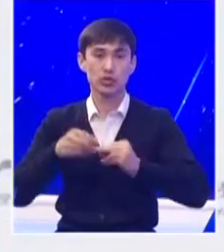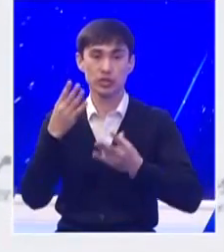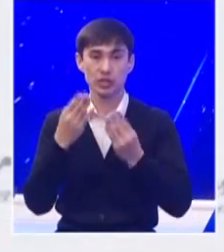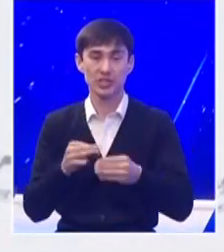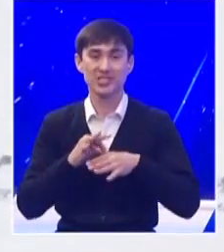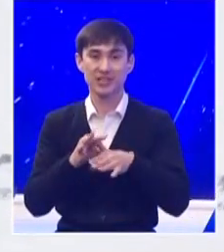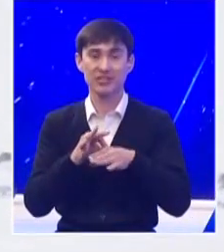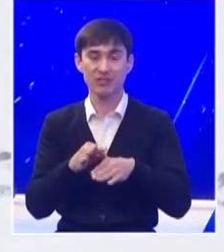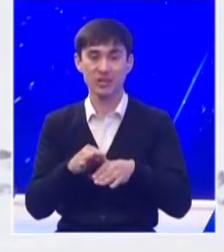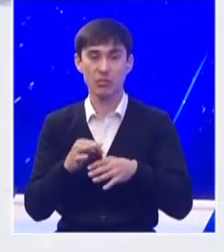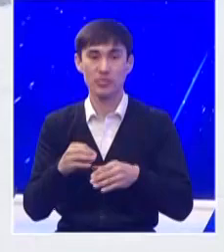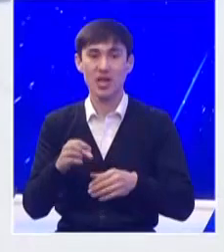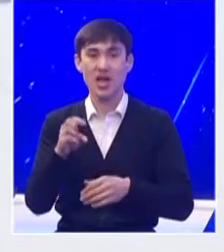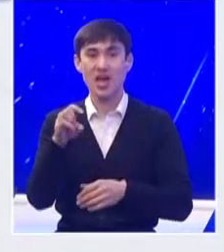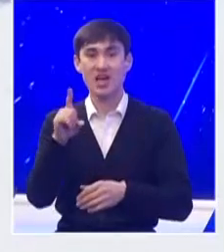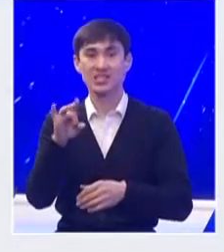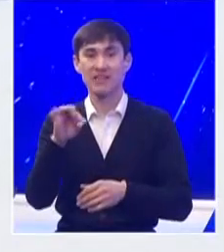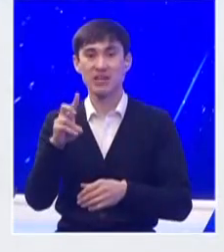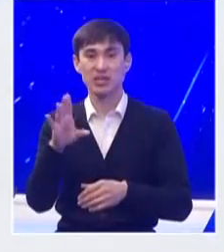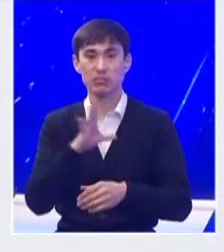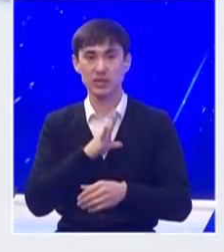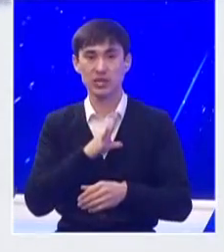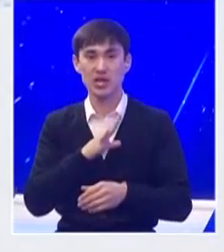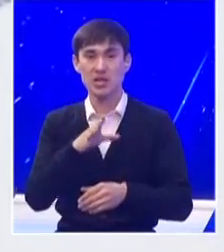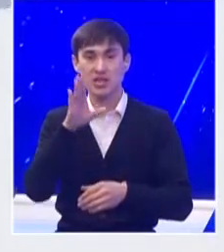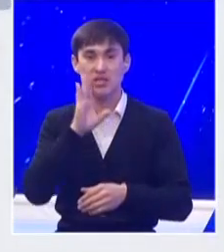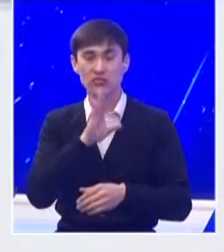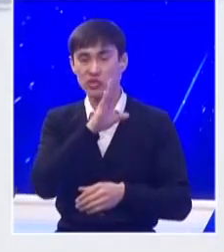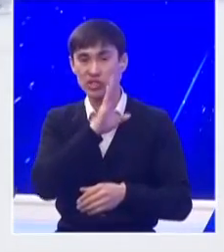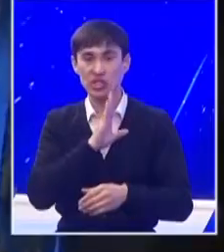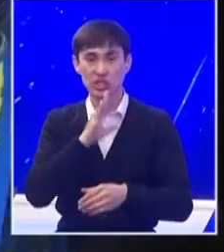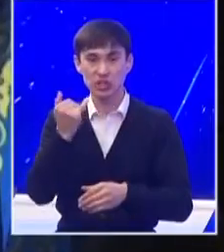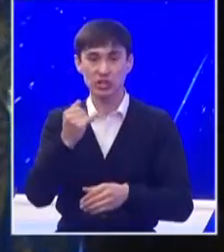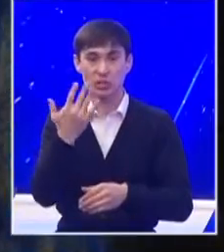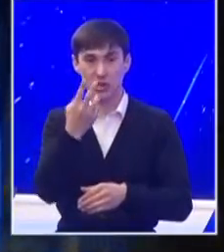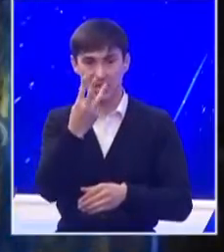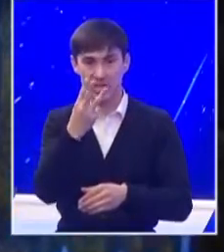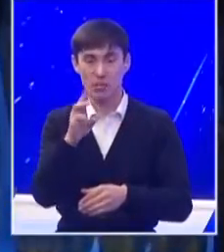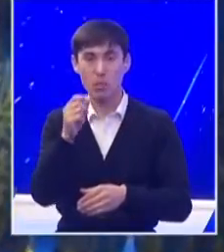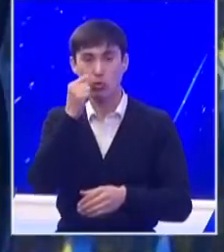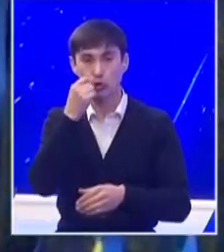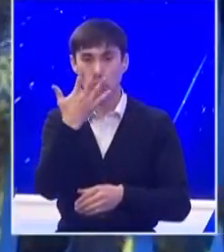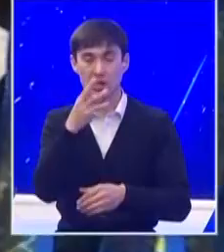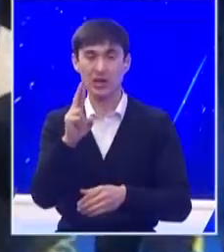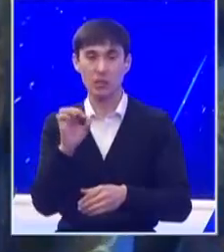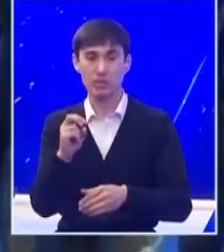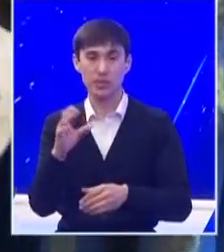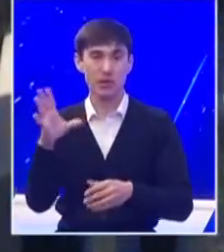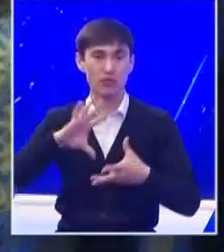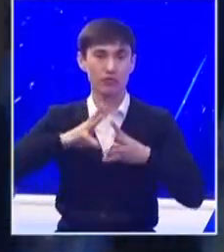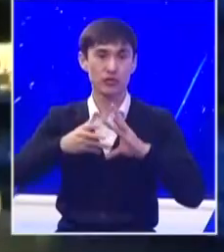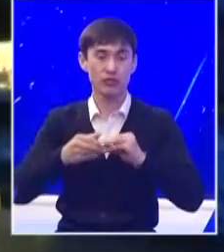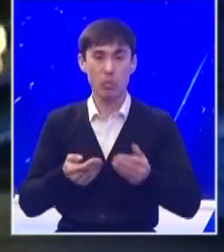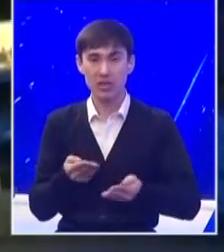соревнования проходили в форме эстафеты. Девушки и женщины бежали по 3 километра, а юноши и мужчины 5. Всего победителей и призеров областного чемпионата по